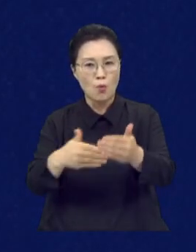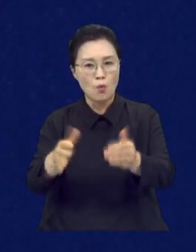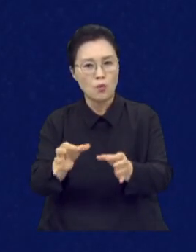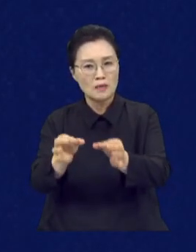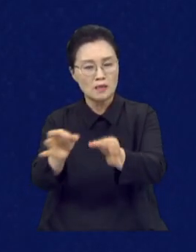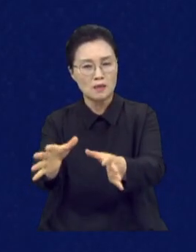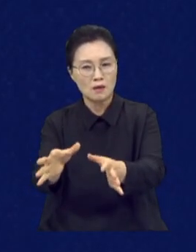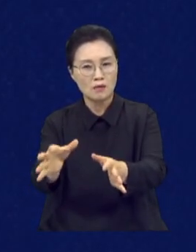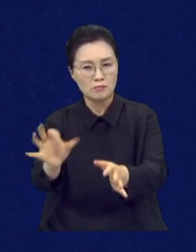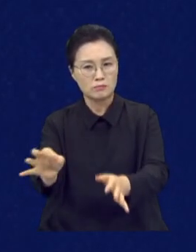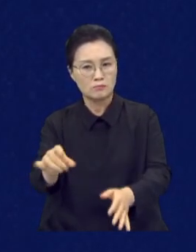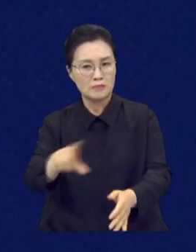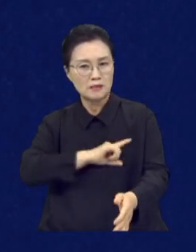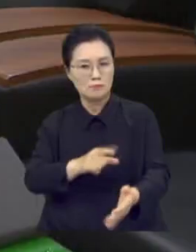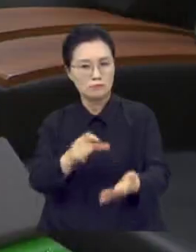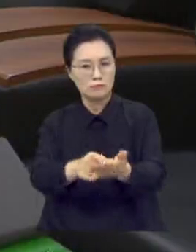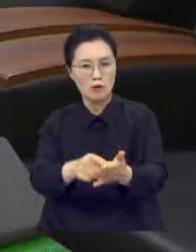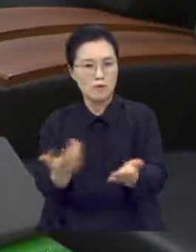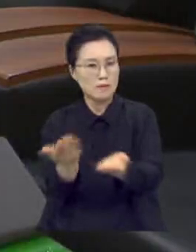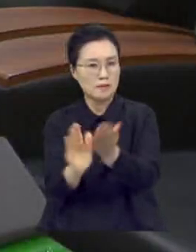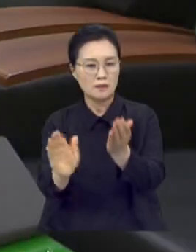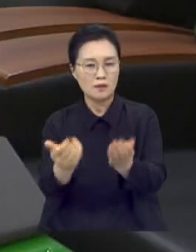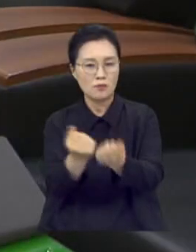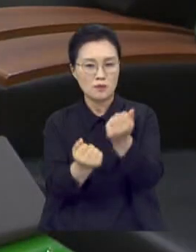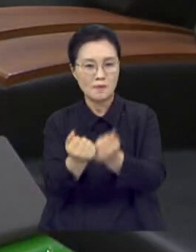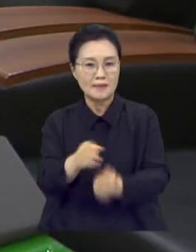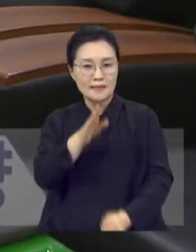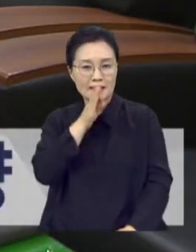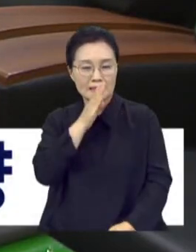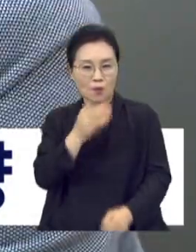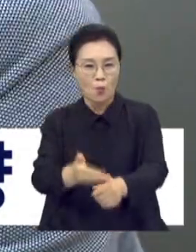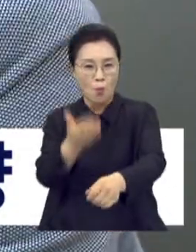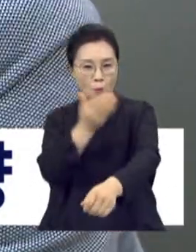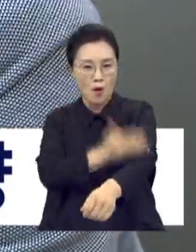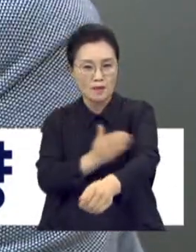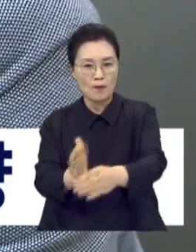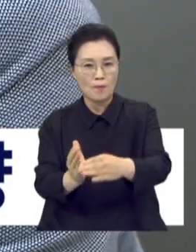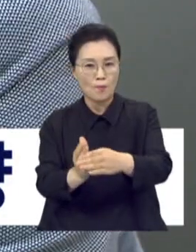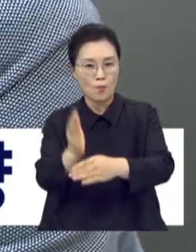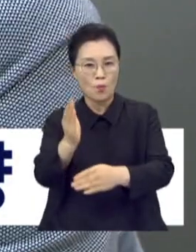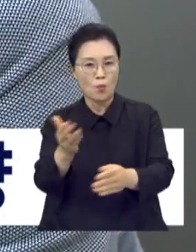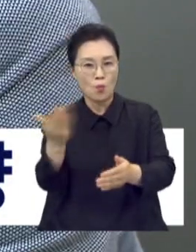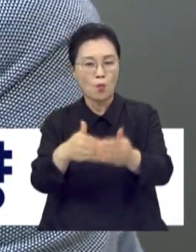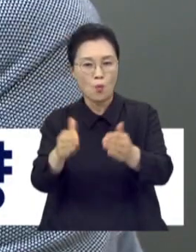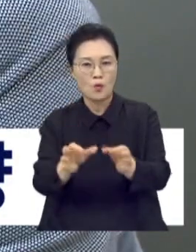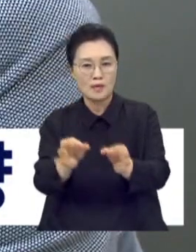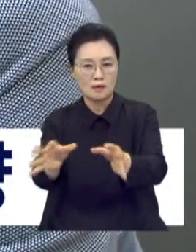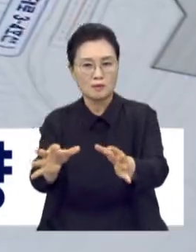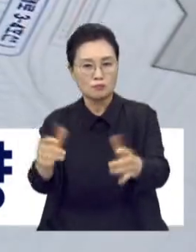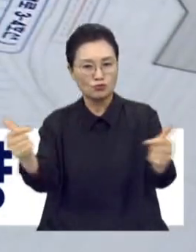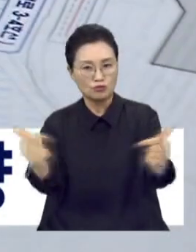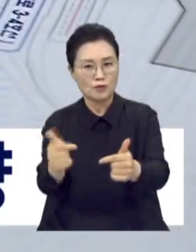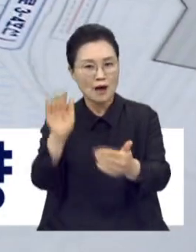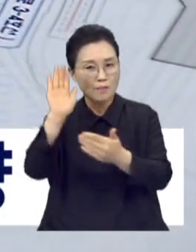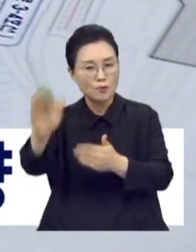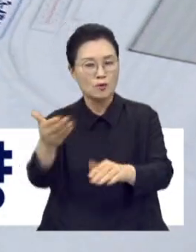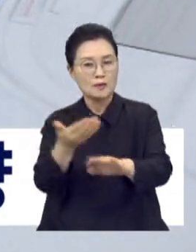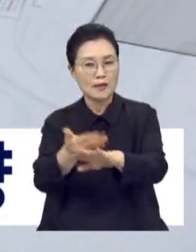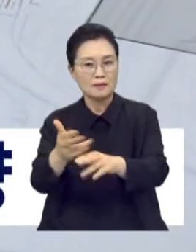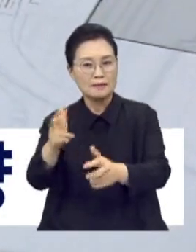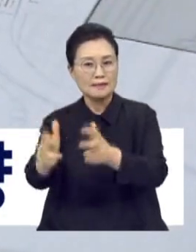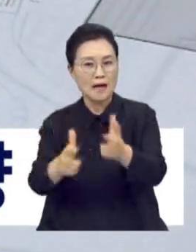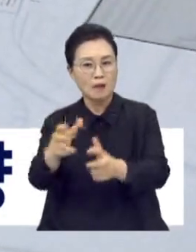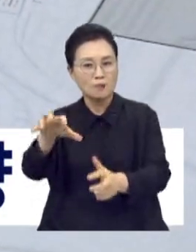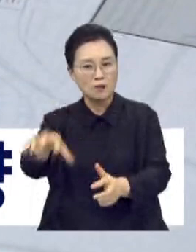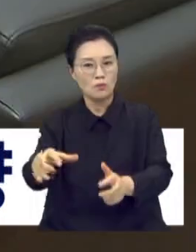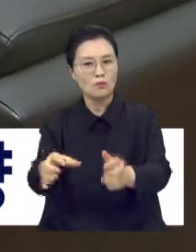붙이는게 맞지 않다는 겁니다 사실상 과대 포장된 공공기여금의 거품이 빠지면서 향후 나머지